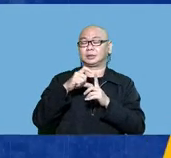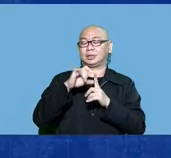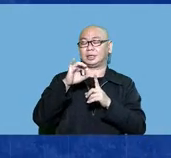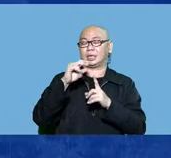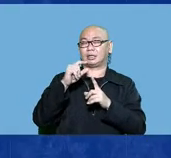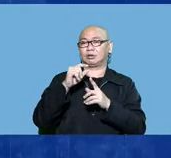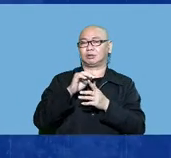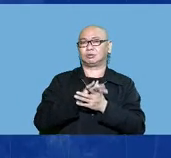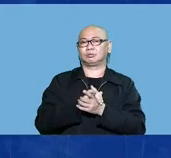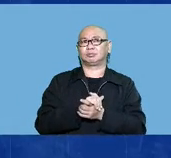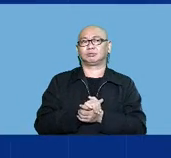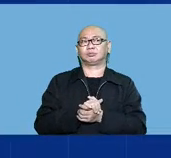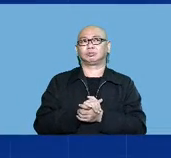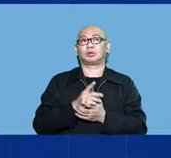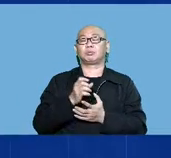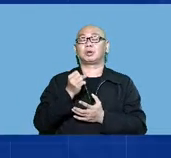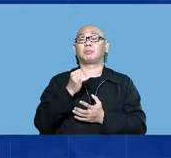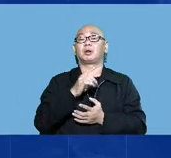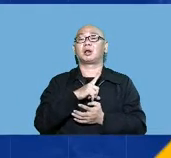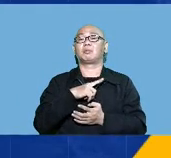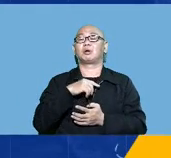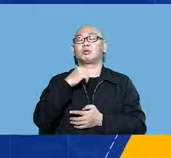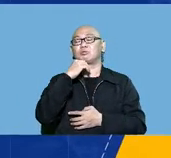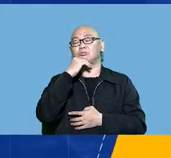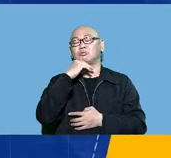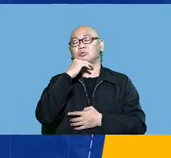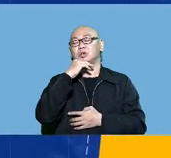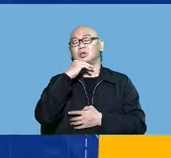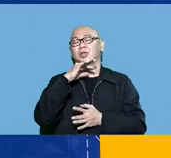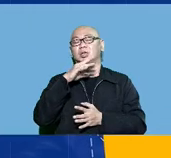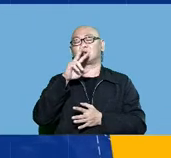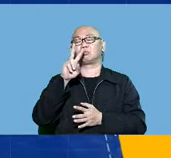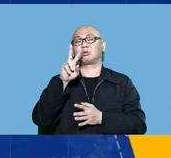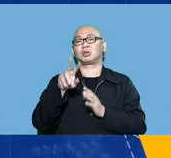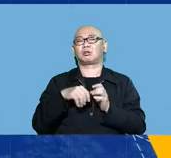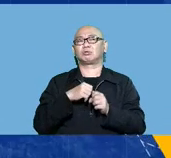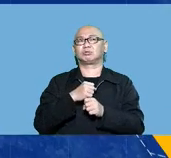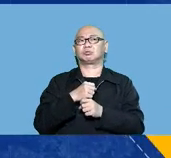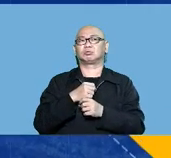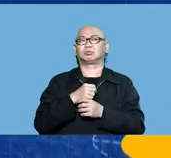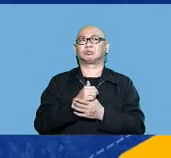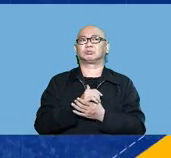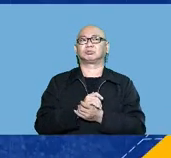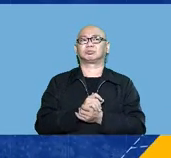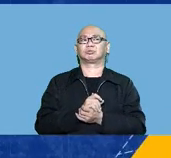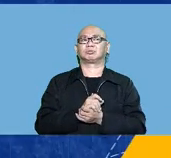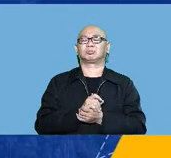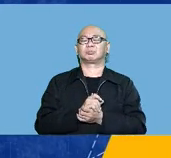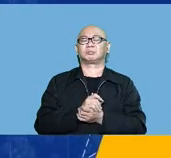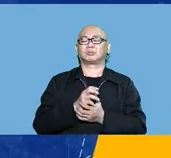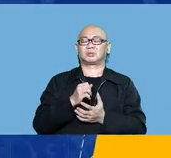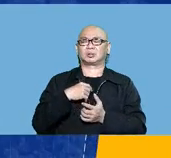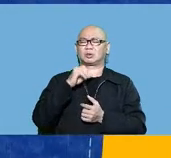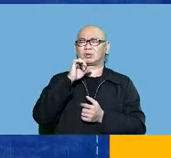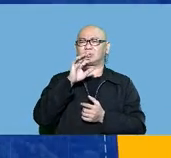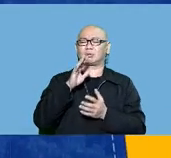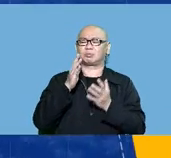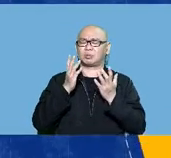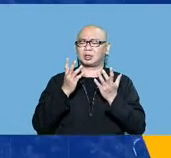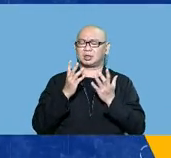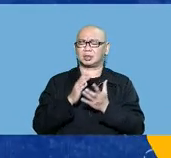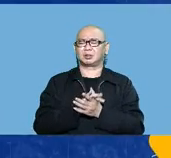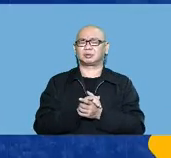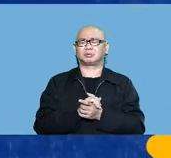Mas, nunggunya hampir 2 tahun Pak, tolong di sering-seringnya sholat duha, lalu saya setelah itu banyak-banyak sholat